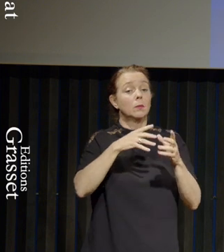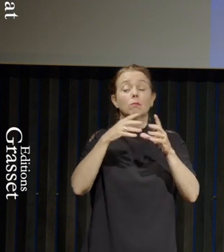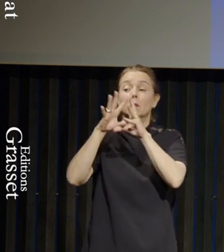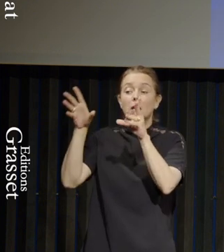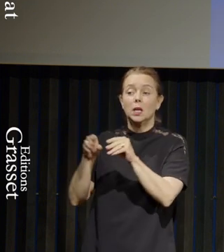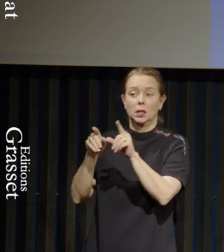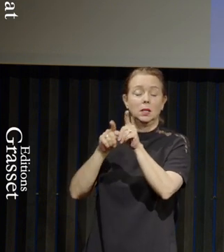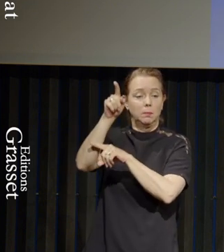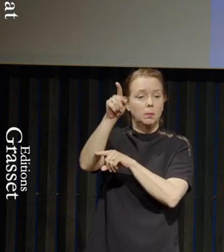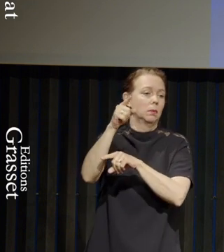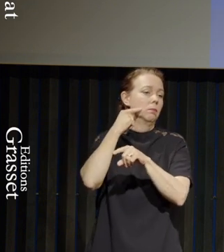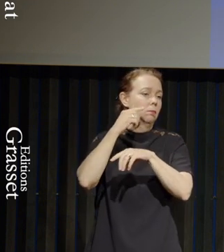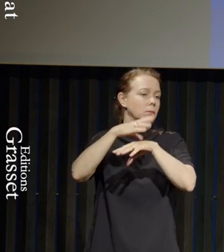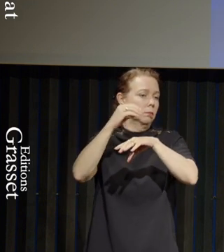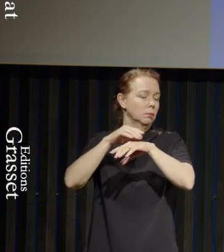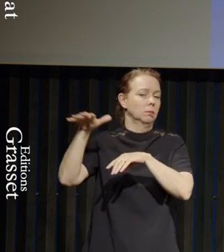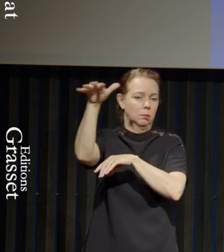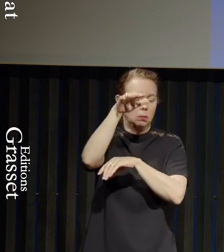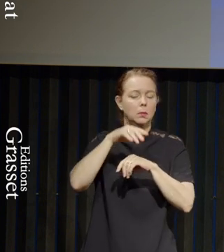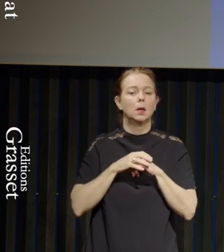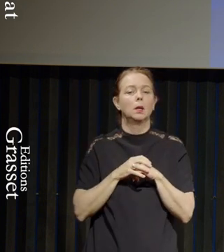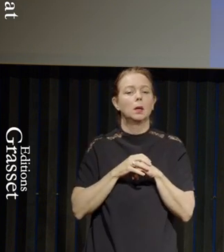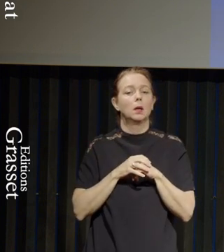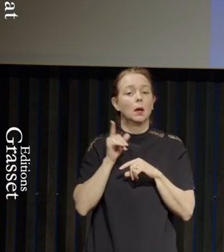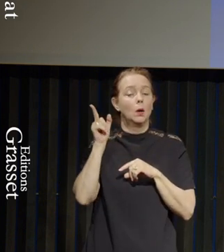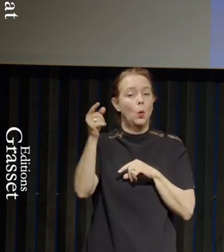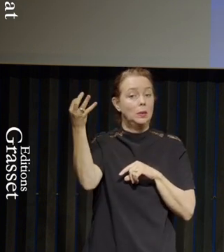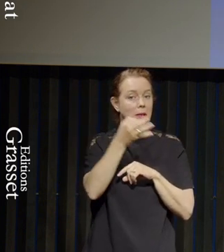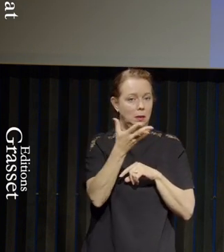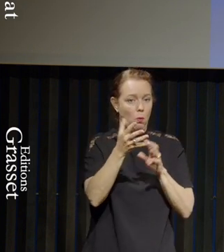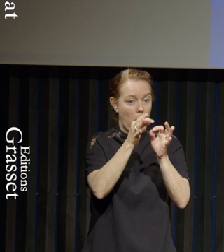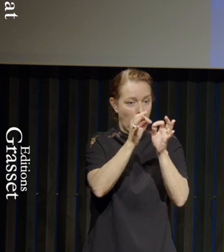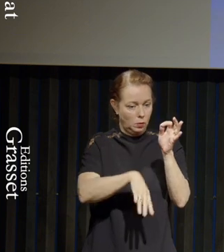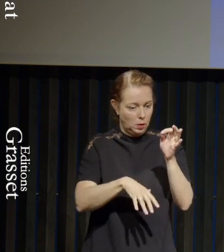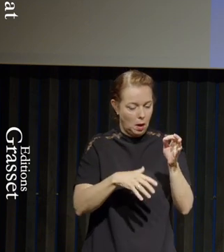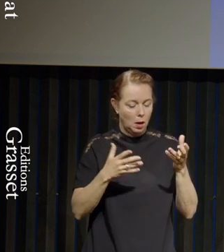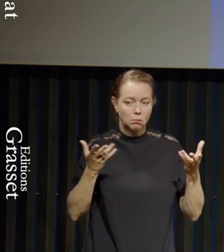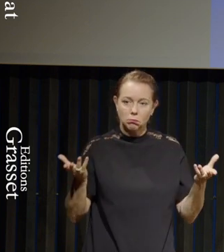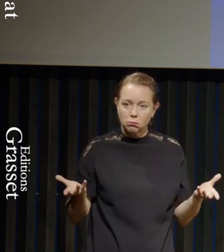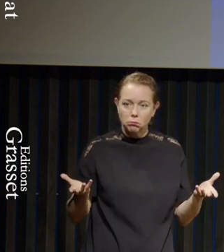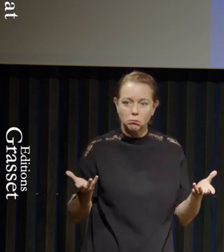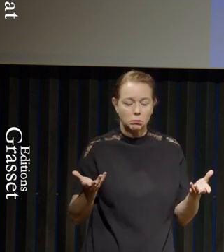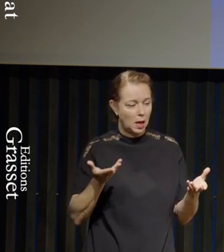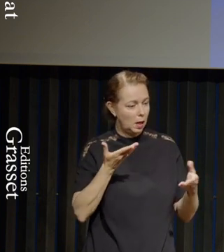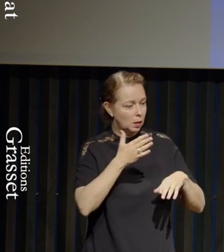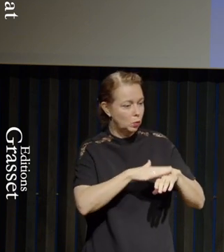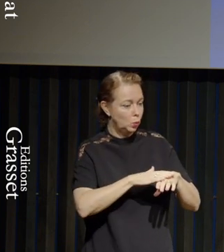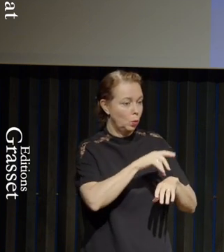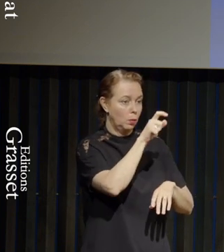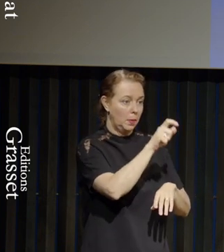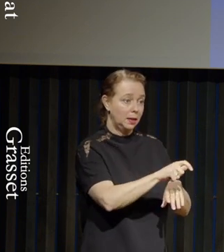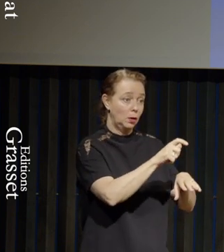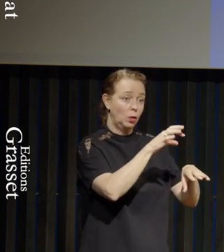du Karolinska Institute, c'est que finalement, ce ne sont pas tant les